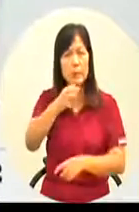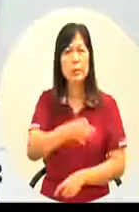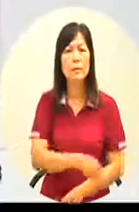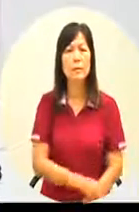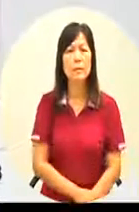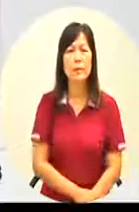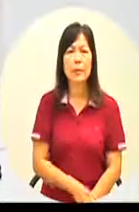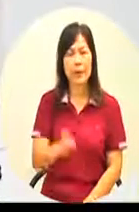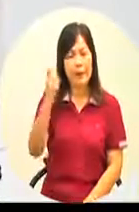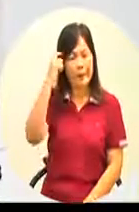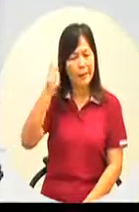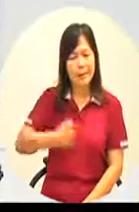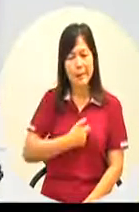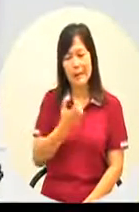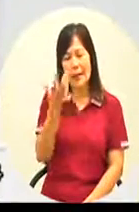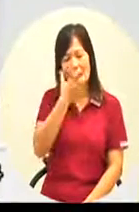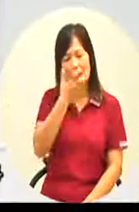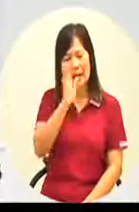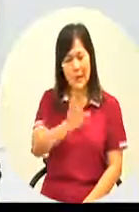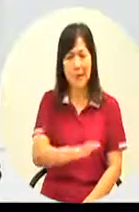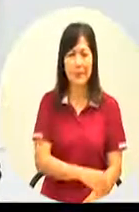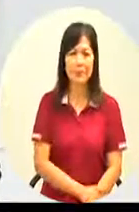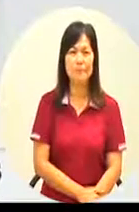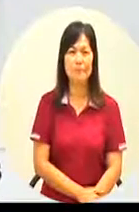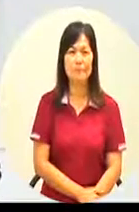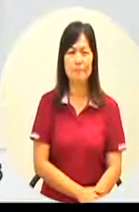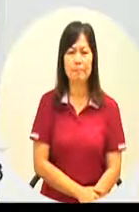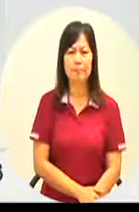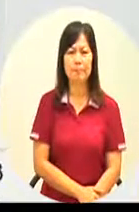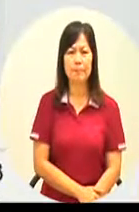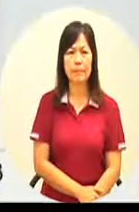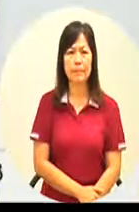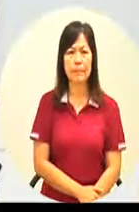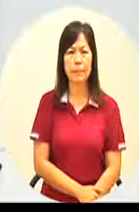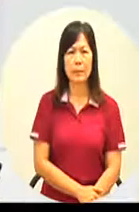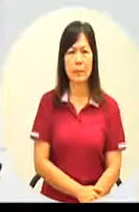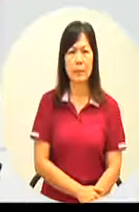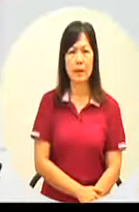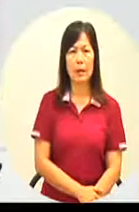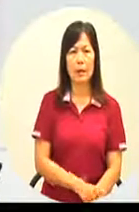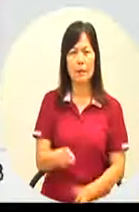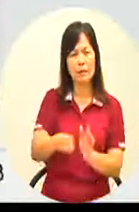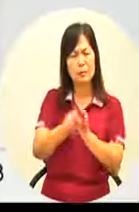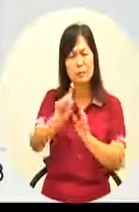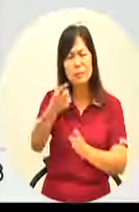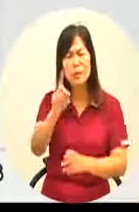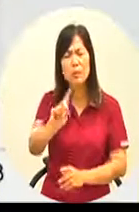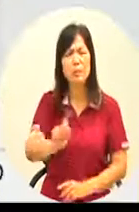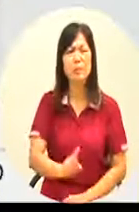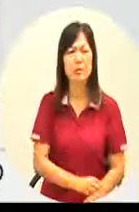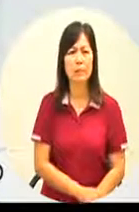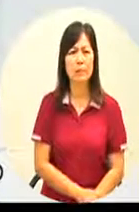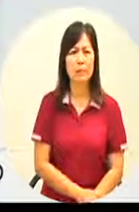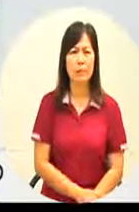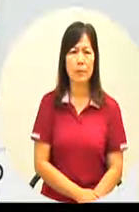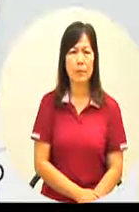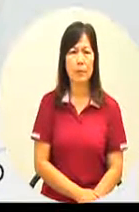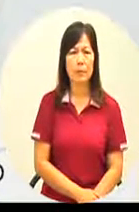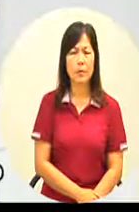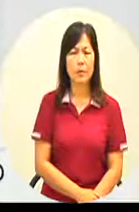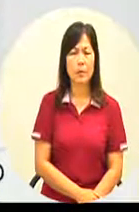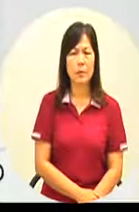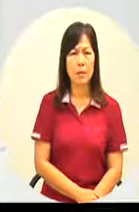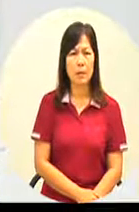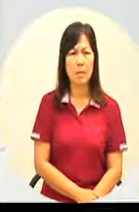有够笑亏啊！哈，来，我来请问一下哈。这个到底什么因素哈？为什么会有这样的一